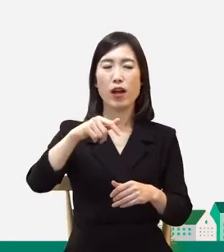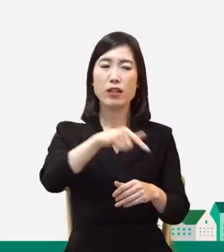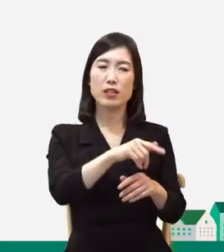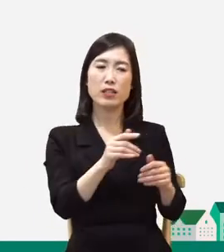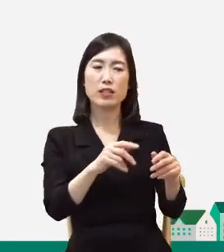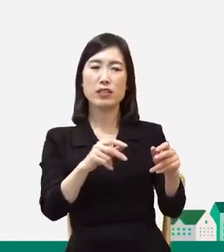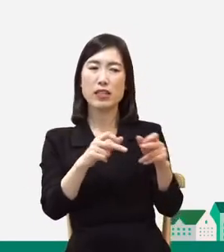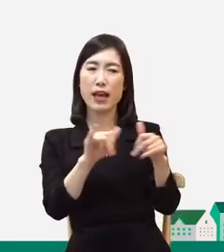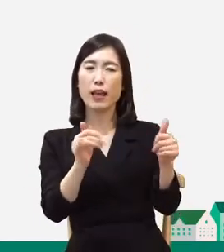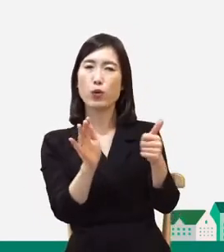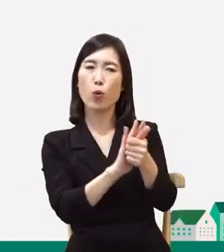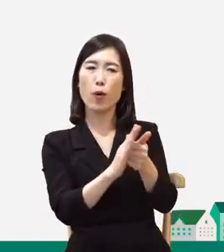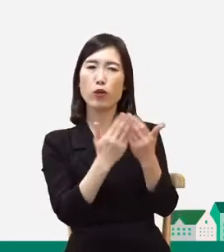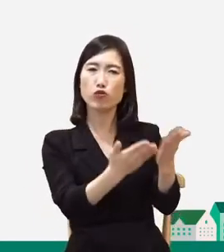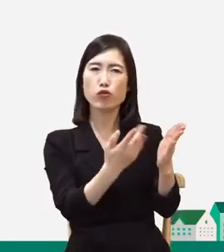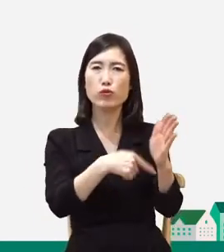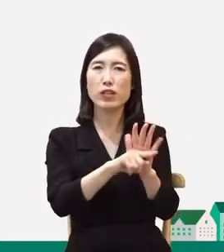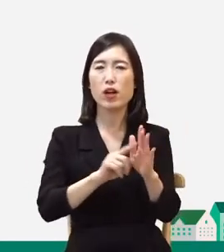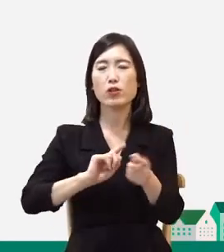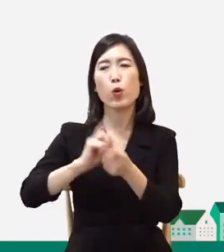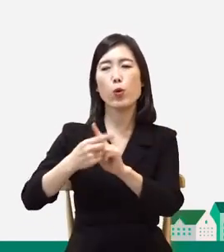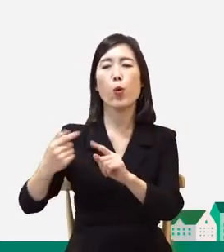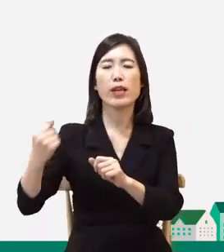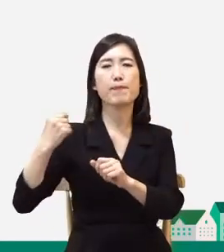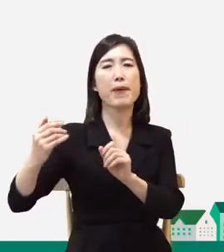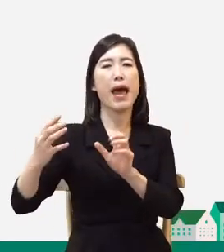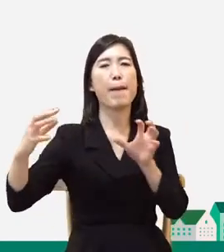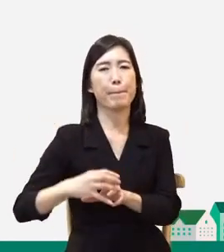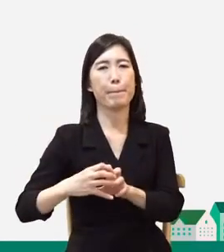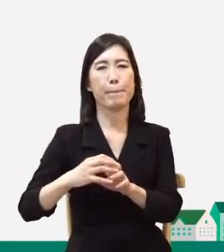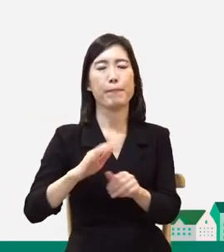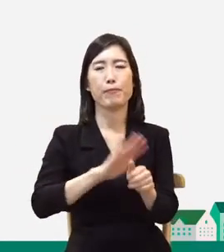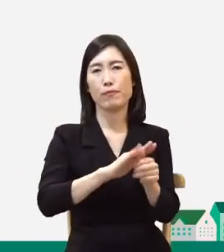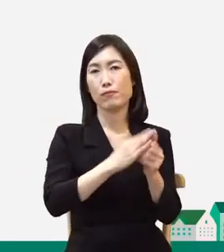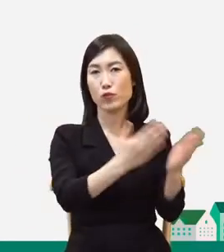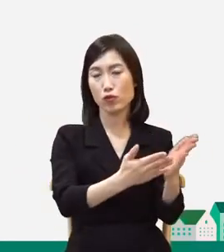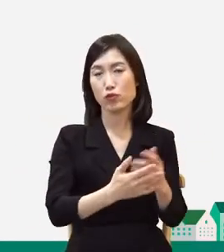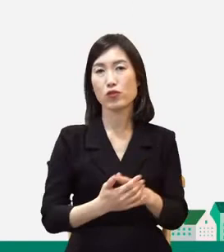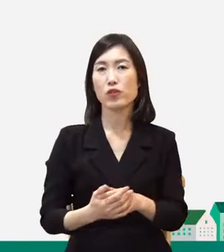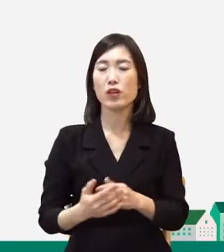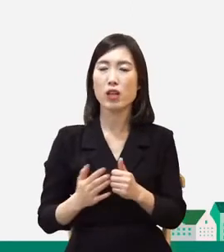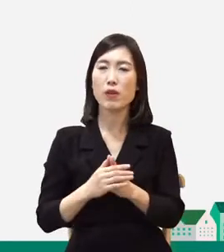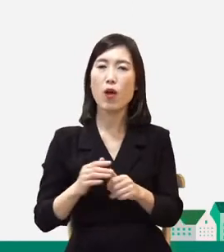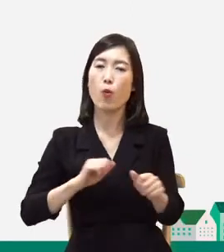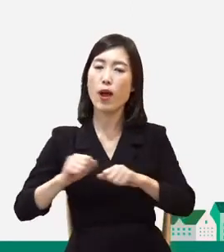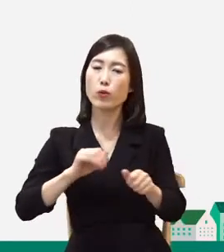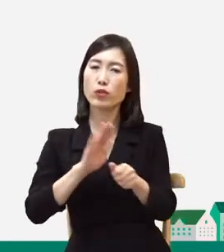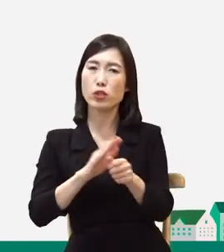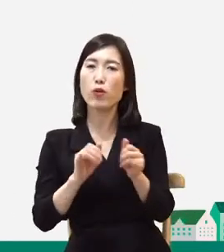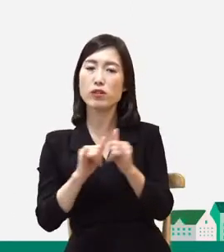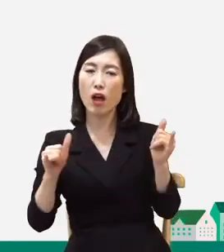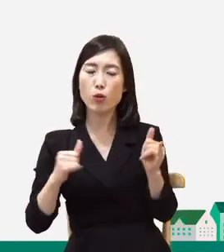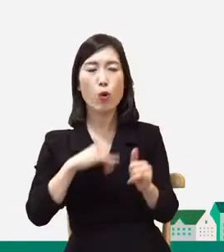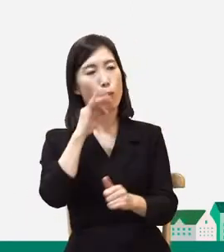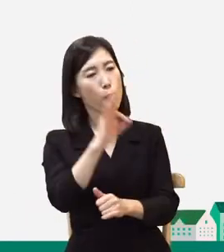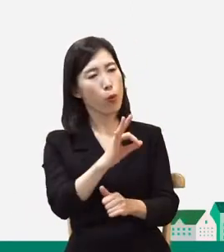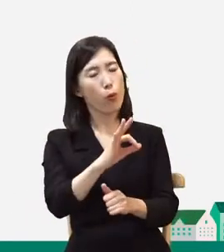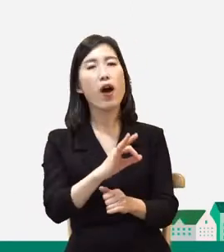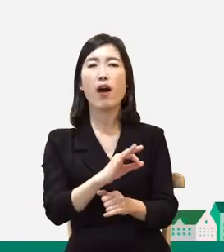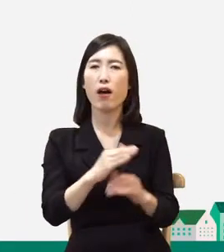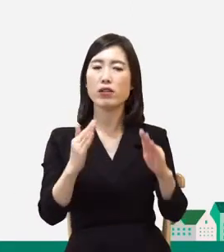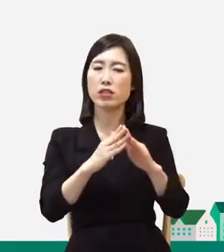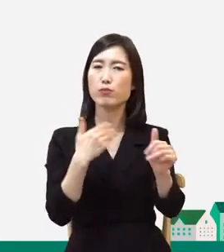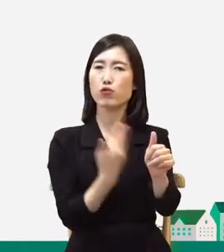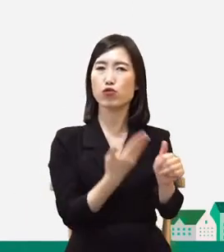일에 많은 시간을 할애하고 있는데요. 이러한 과정에서 활동지원사들도 역시 지원주택의 운영이나 지원 방식에 대해서 다양한